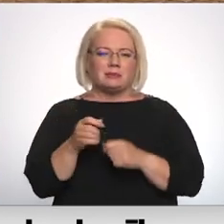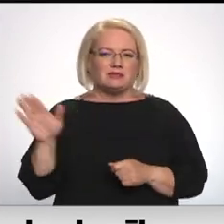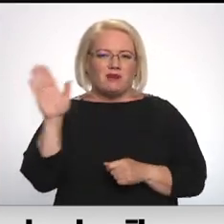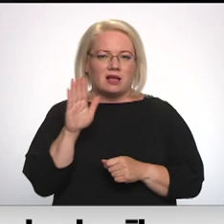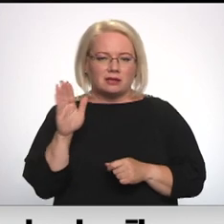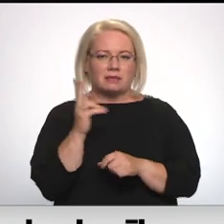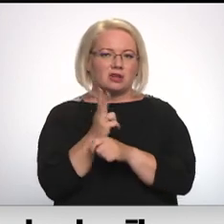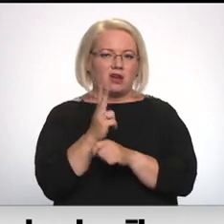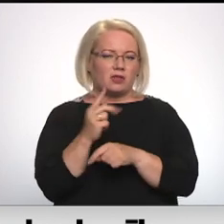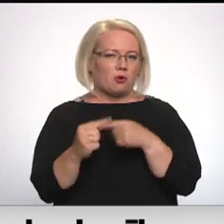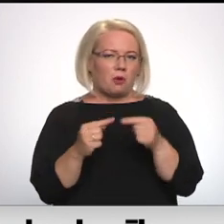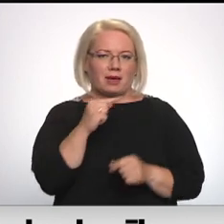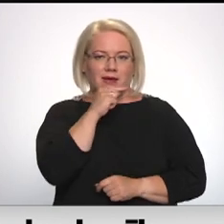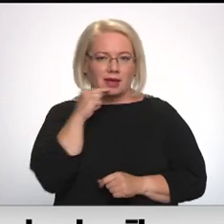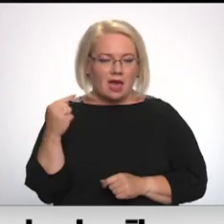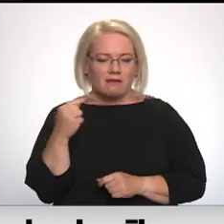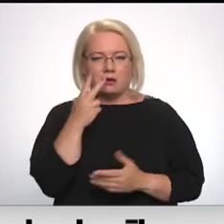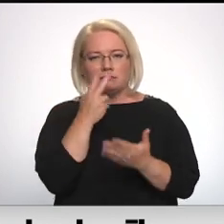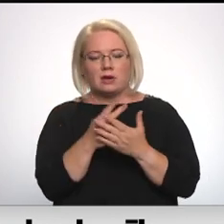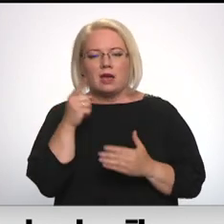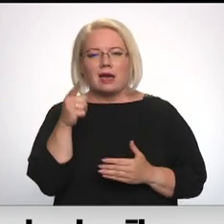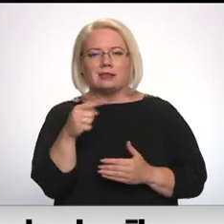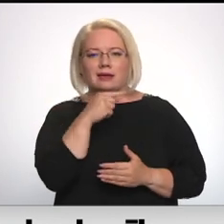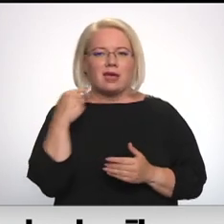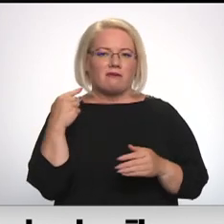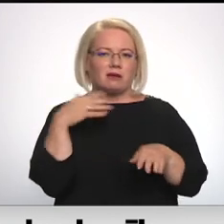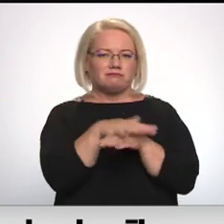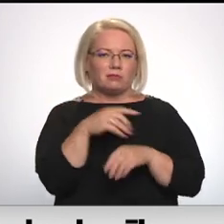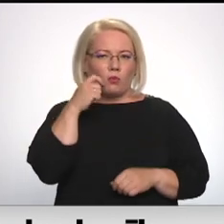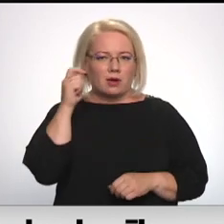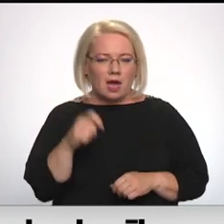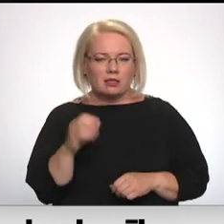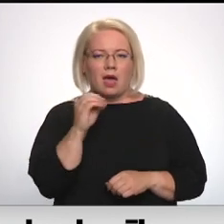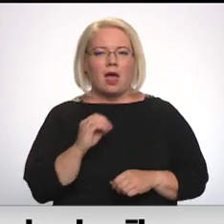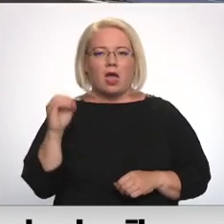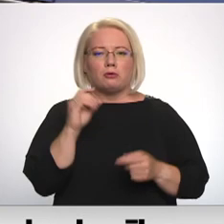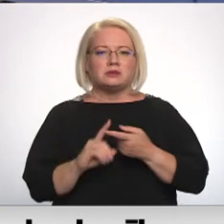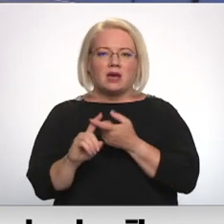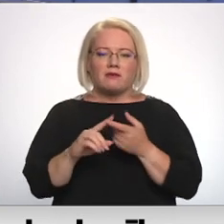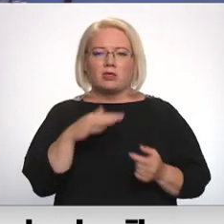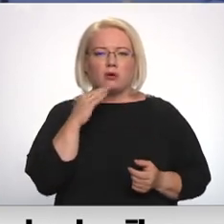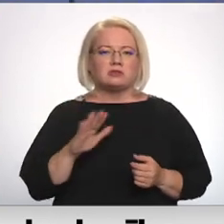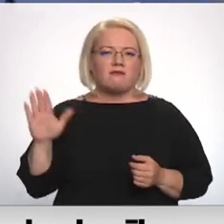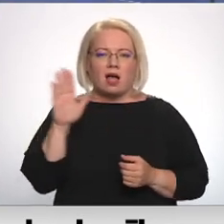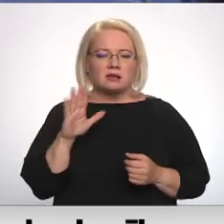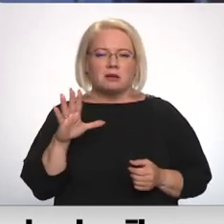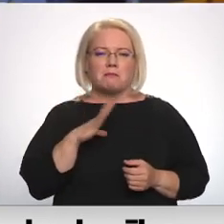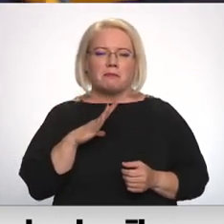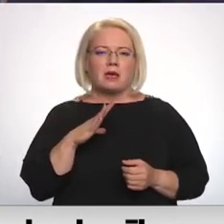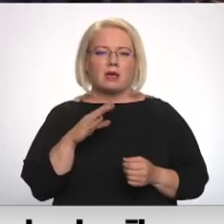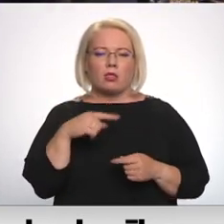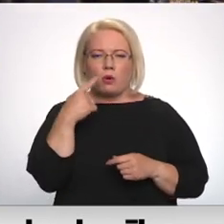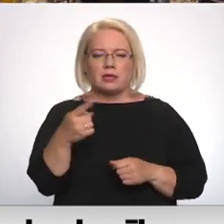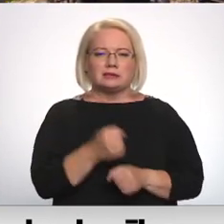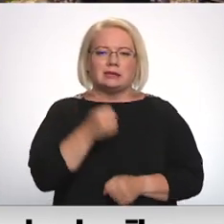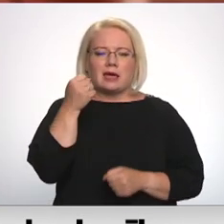ar vienu ir Krievija. Reaģējot uz šīs valsts izvērsto karu Ukrainā, Eiropas Savienība un daudzas citas valstis ieviesa stingras ekonomiskās sankcijas